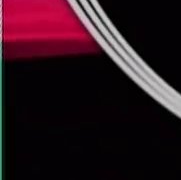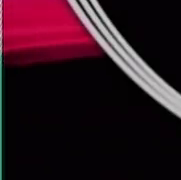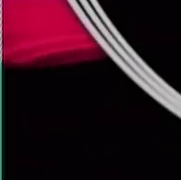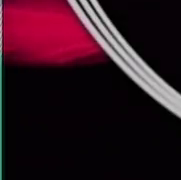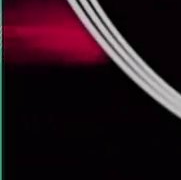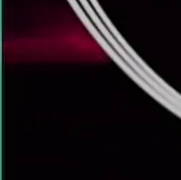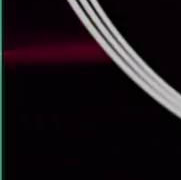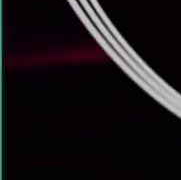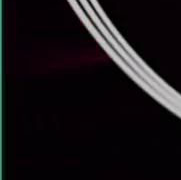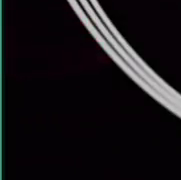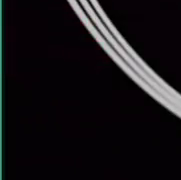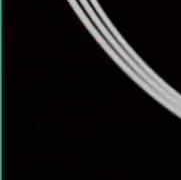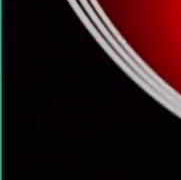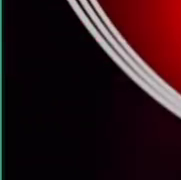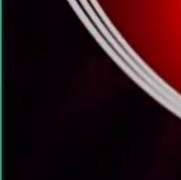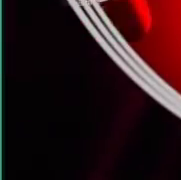काठमाडौँ।